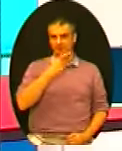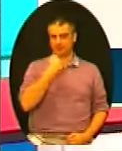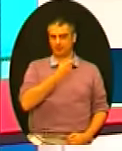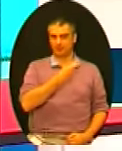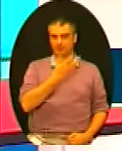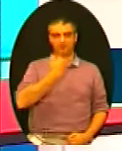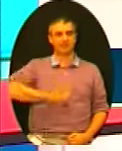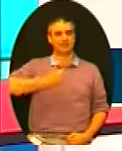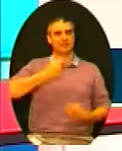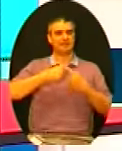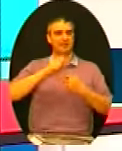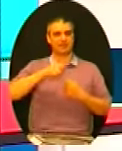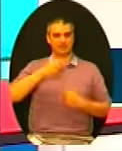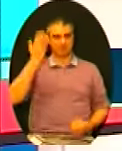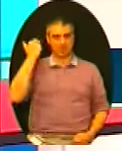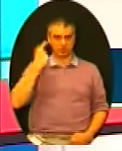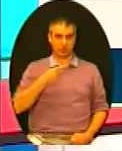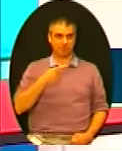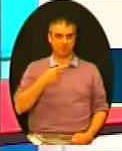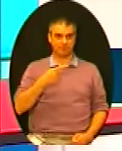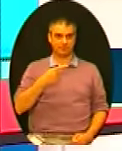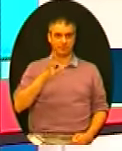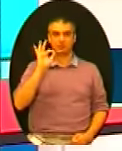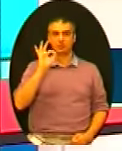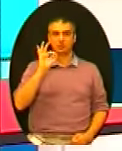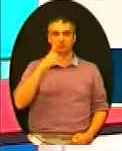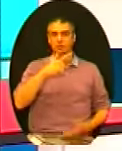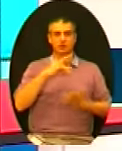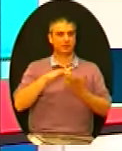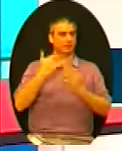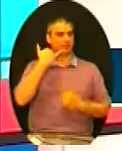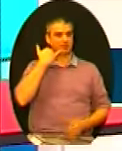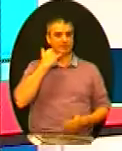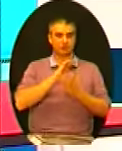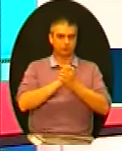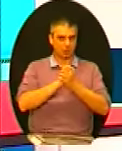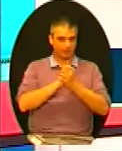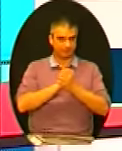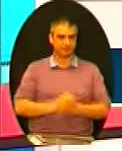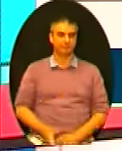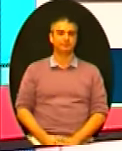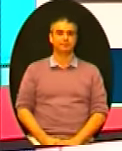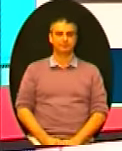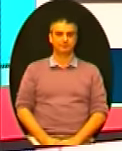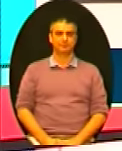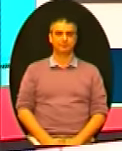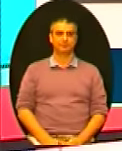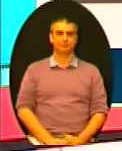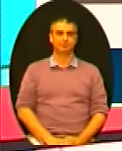אותו, שר וחבר הכנסת לשעבר משס, הוא מצרף אלינו על קו הטלפון. שלום לך. שלום